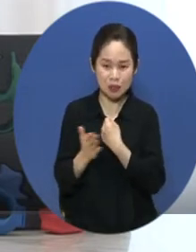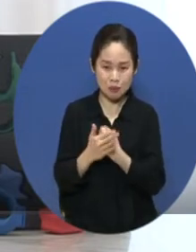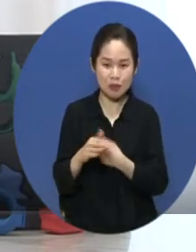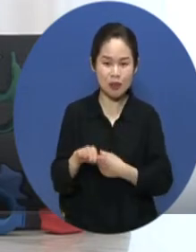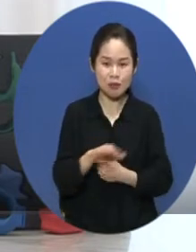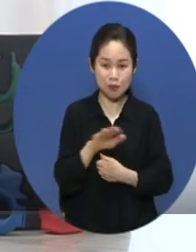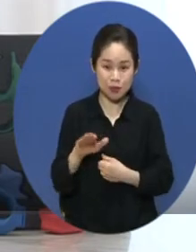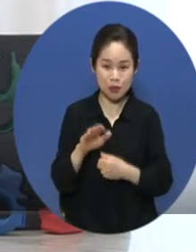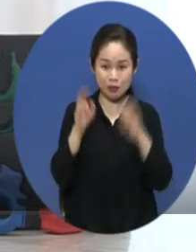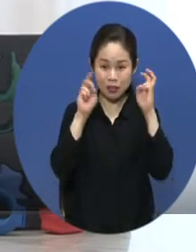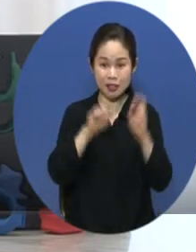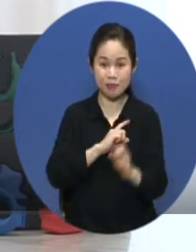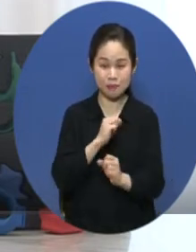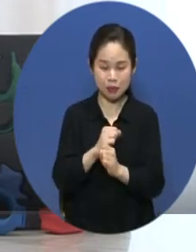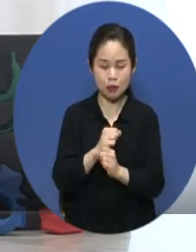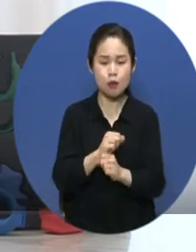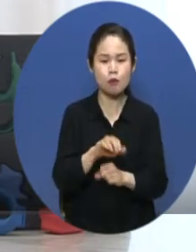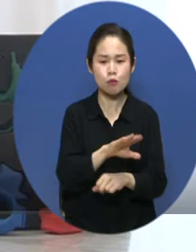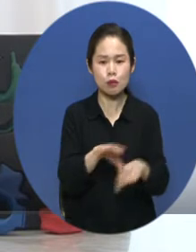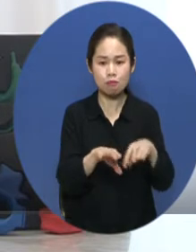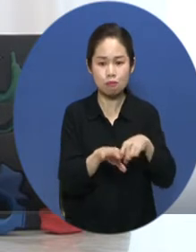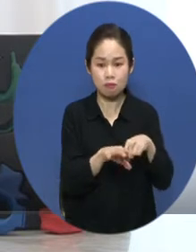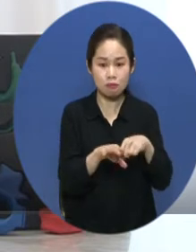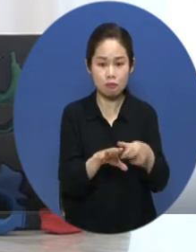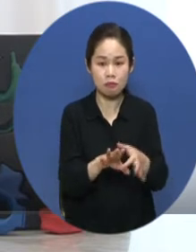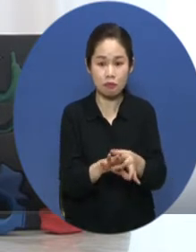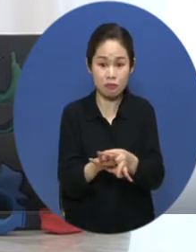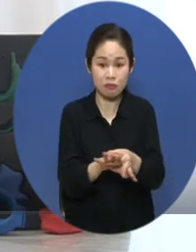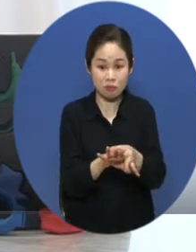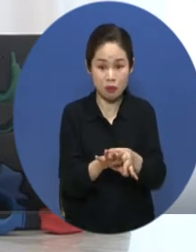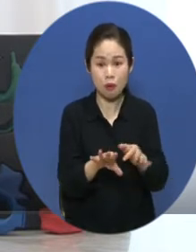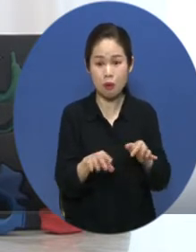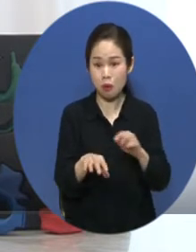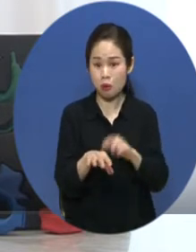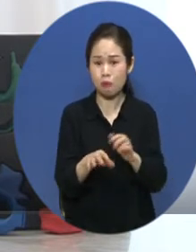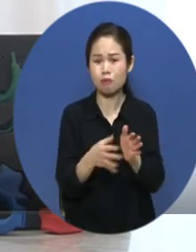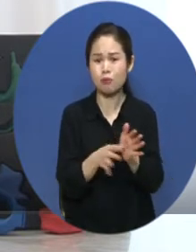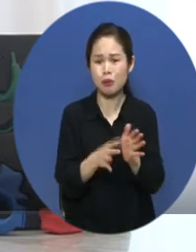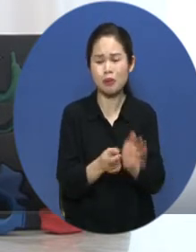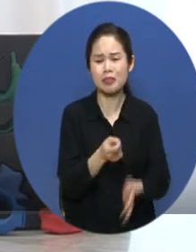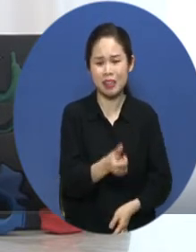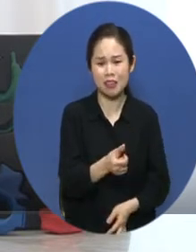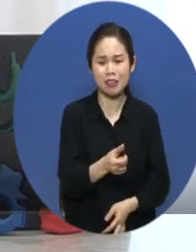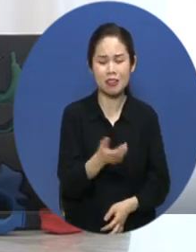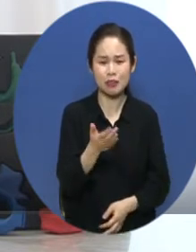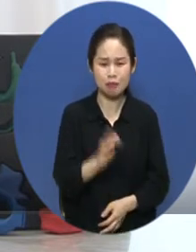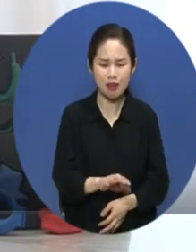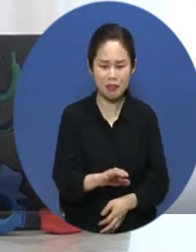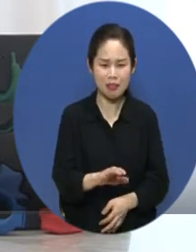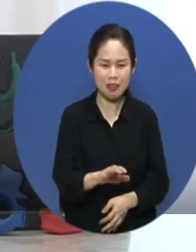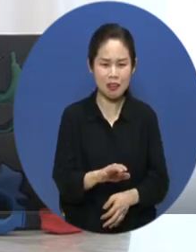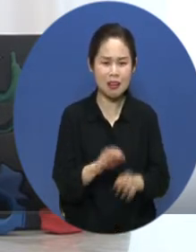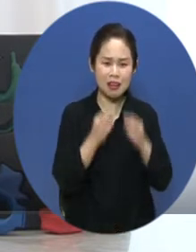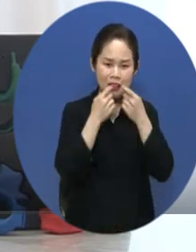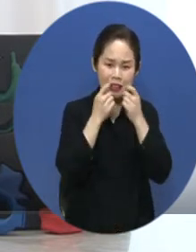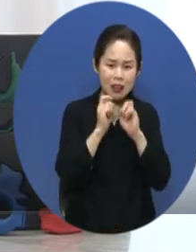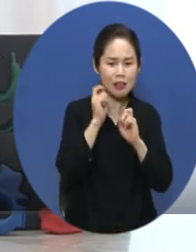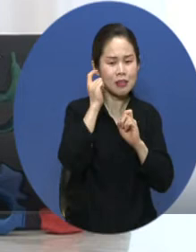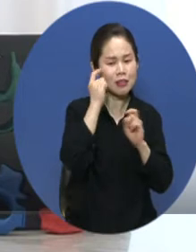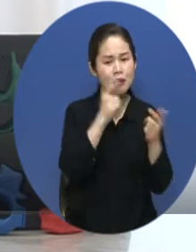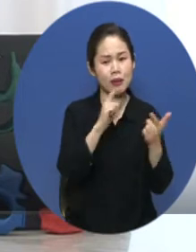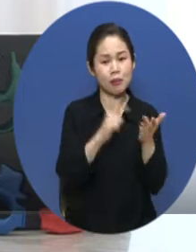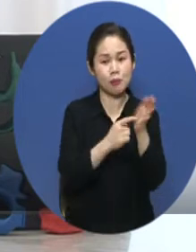저희 보조기구도 아주 작잖아요. 그런 부분에서 어떤 세상을 움직이는 데 큰 영향을 끼칠 수 있지 않을까라는